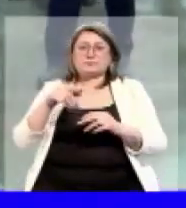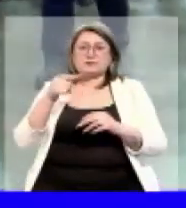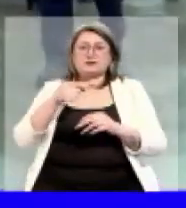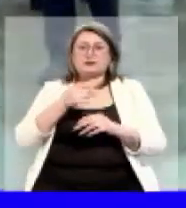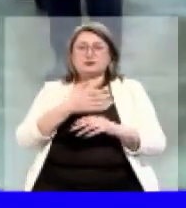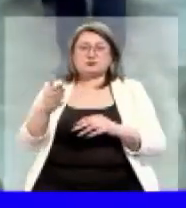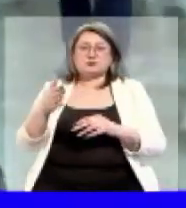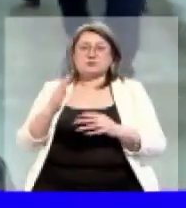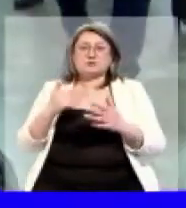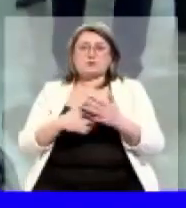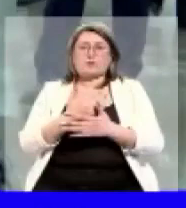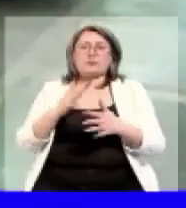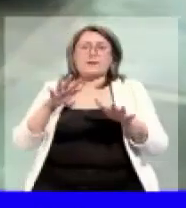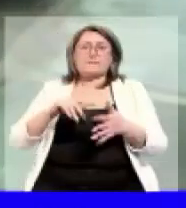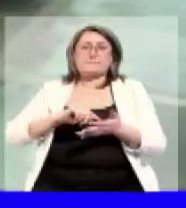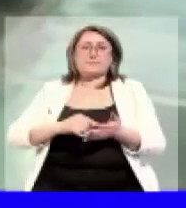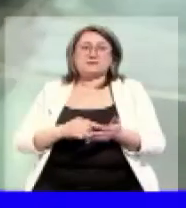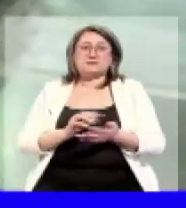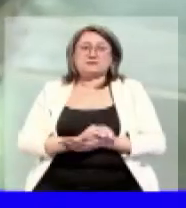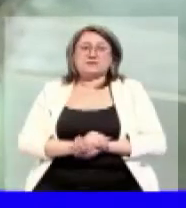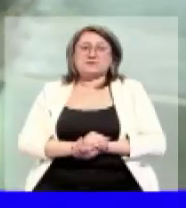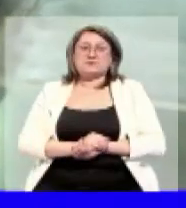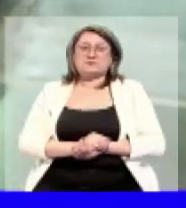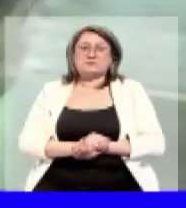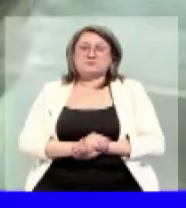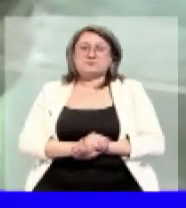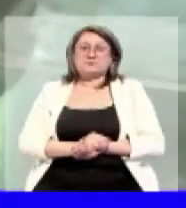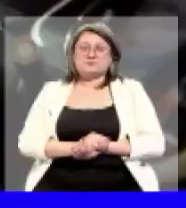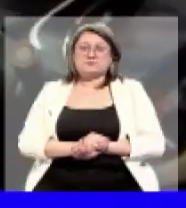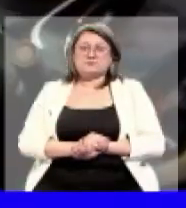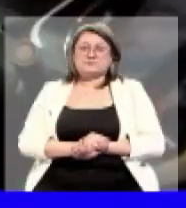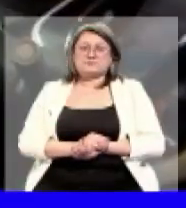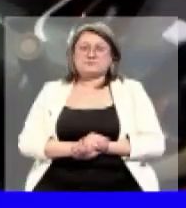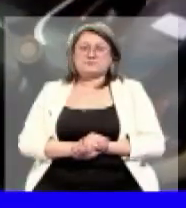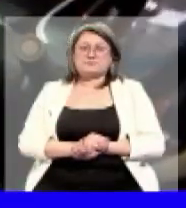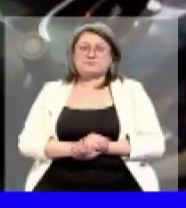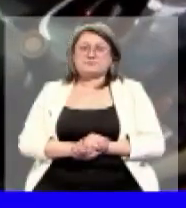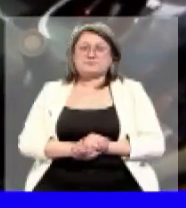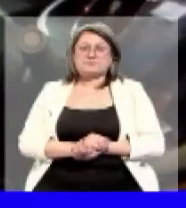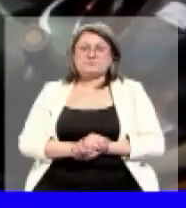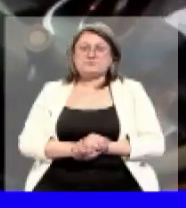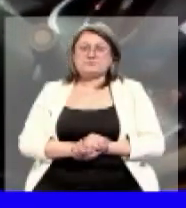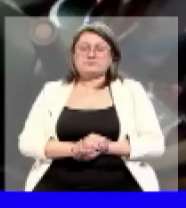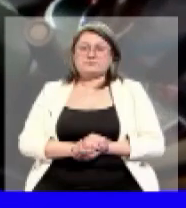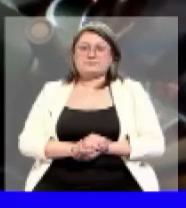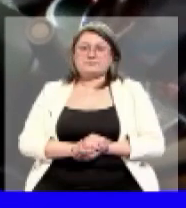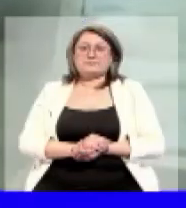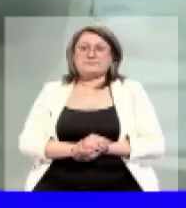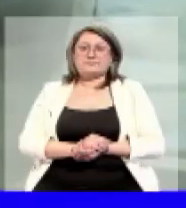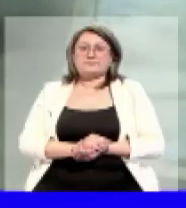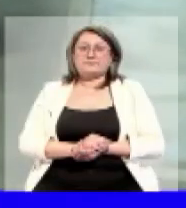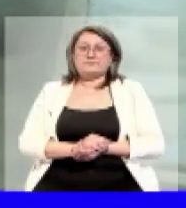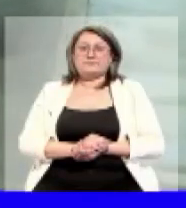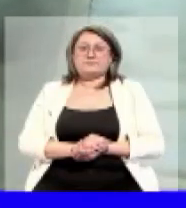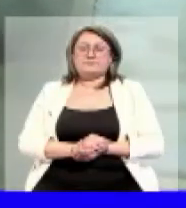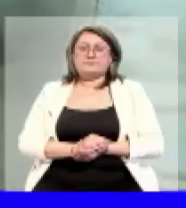Лаврентьевтің айтуынша, зауыт толығымен ішкі нарыққа бағдарланған және қазақстандықтар үшін қолжетімді автомобильдер шығаратын болады. Шевроле Оникс автокөлігін өндіру аясында